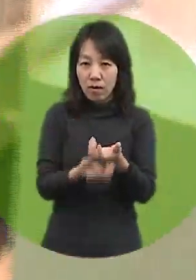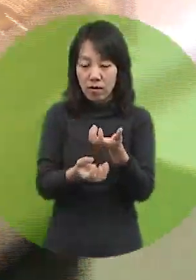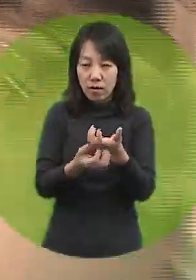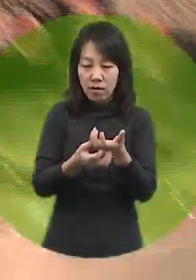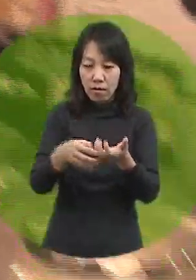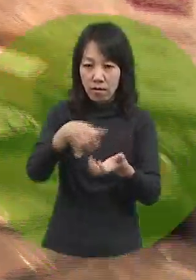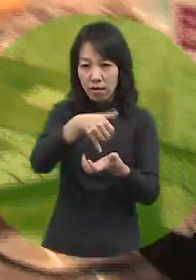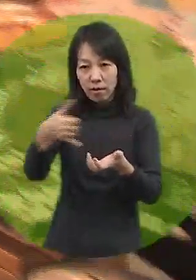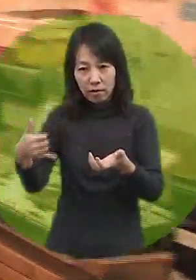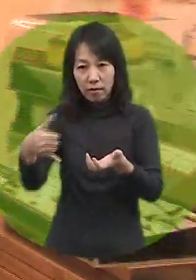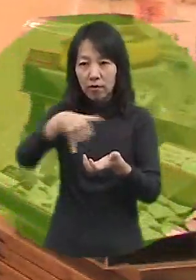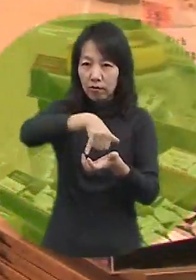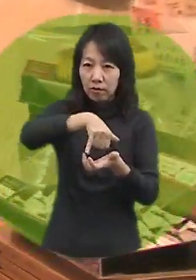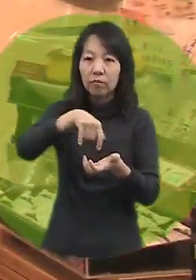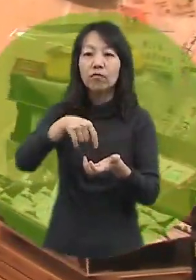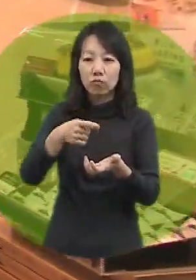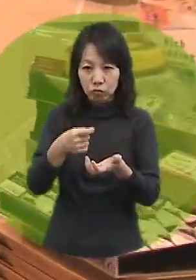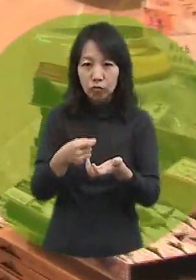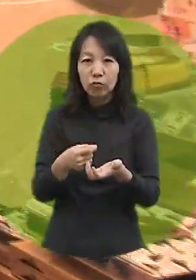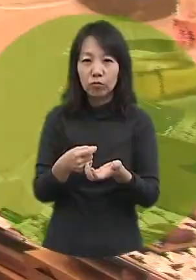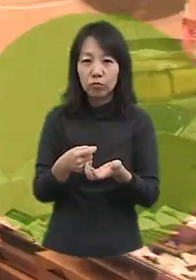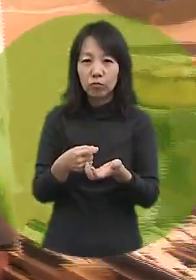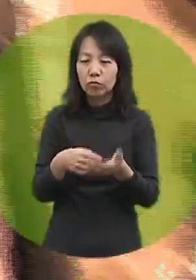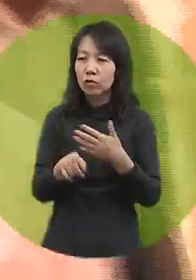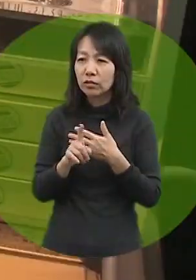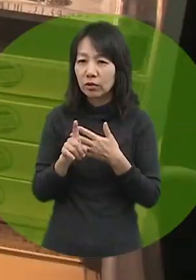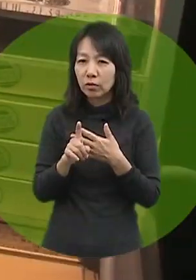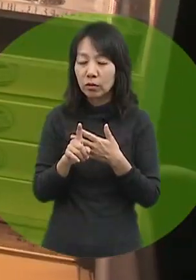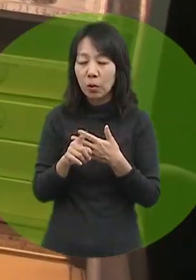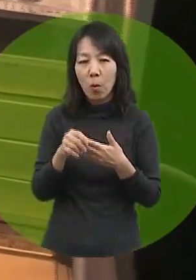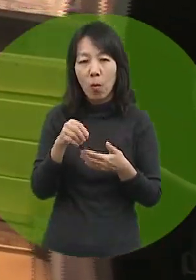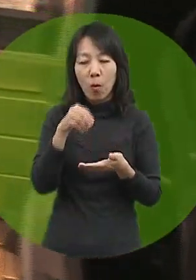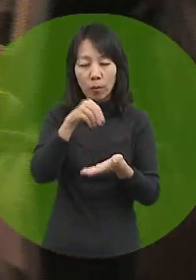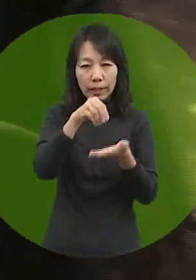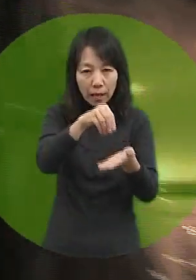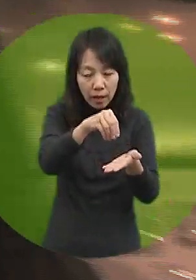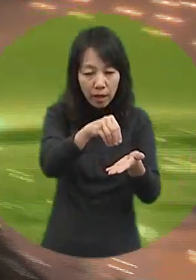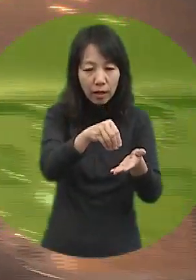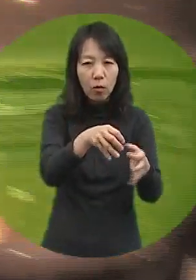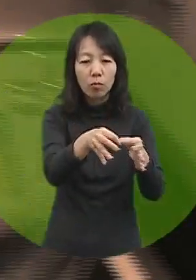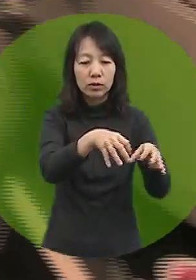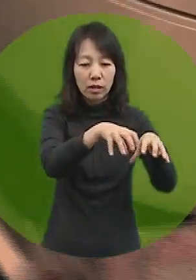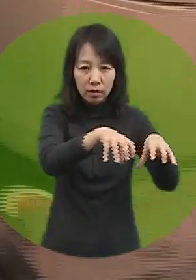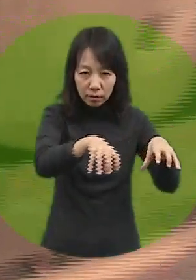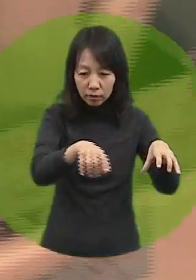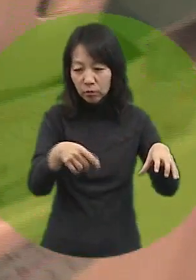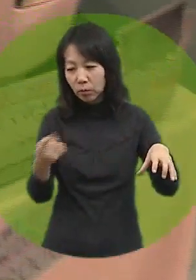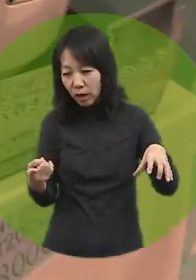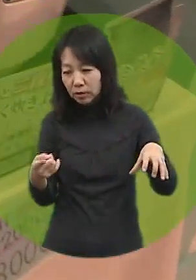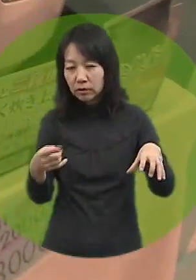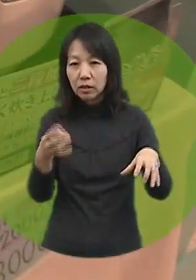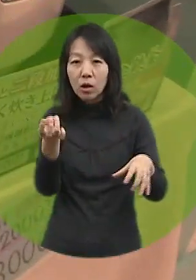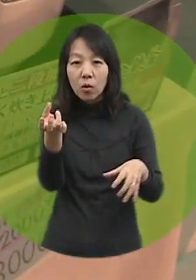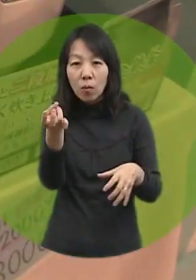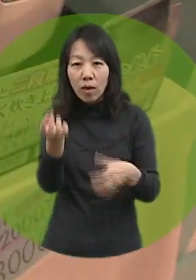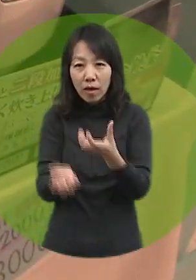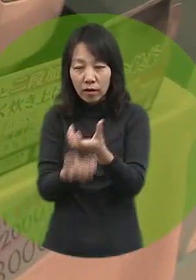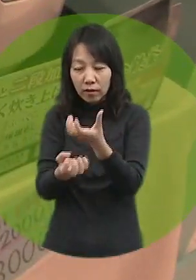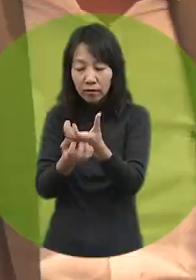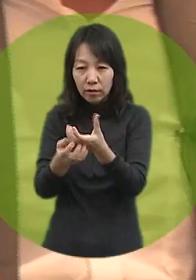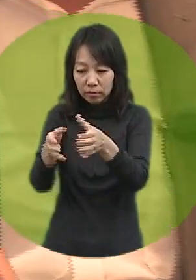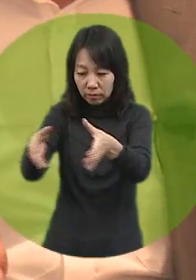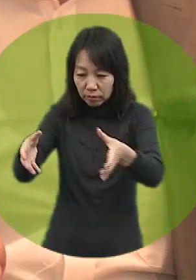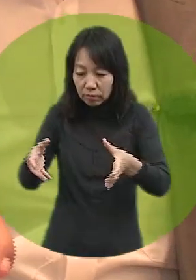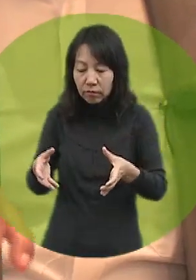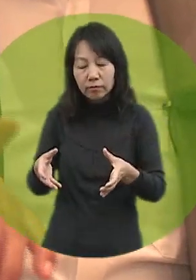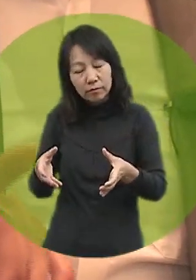ね。 なんで？ なんでも。 いや、これ異様な光景ですね。お土産屋さんにこの炊飯器がボンってあるのはなかなか。 でもさっき言